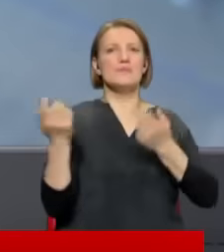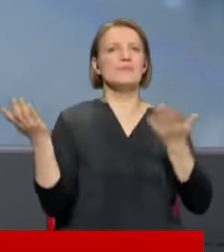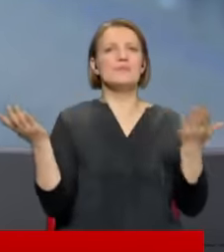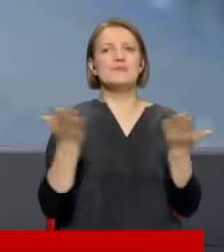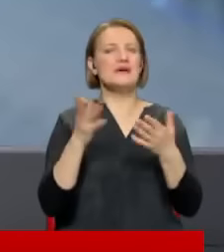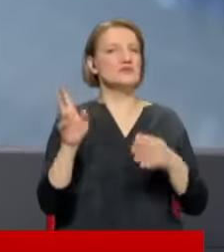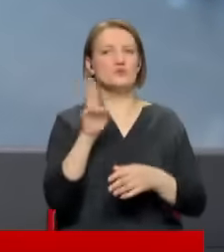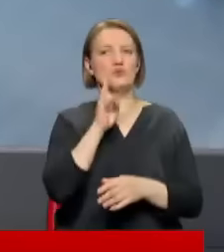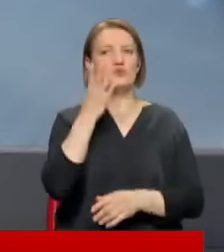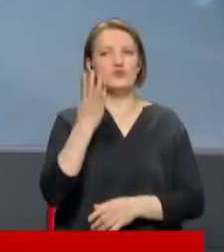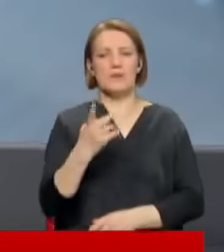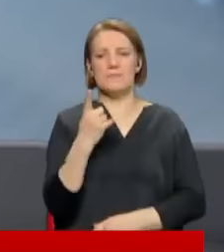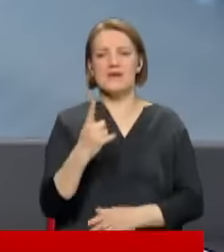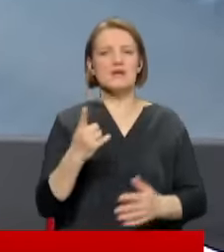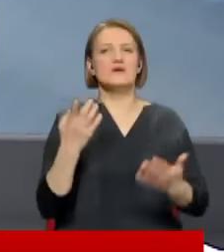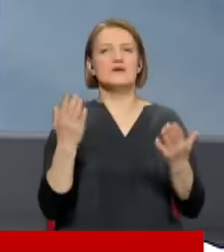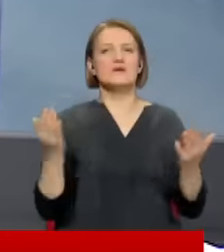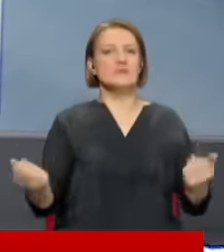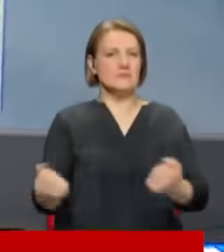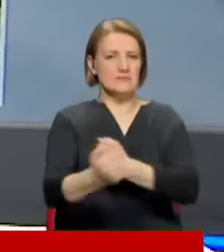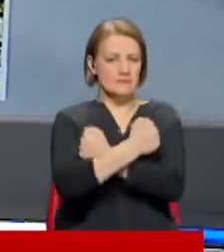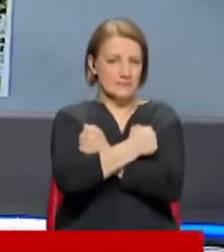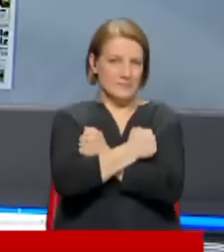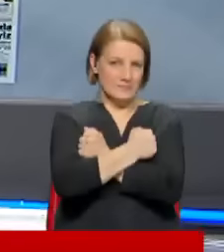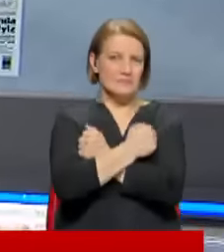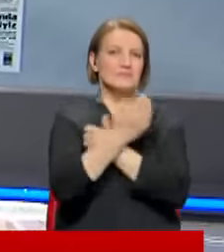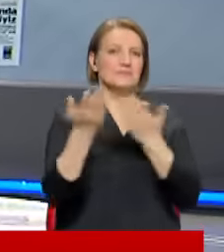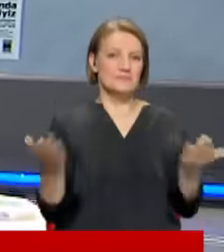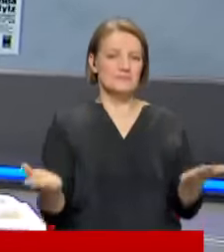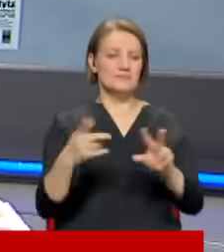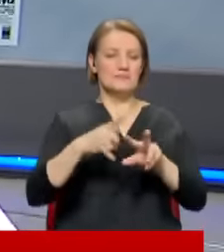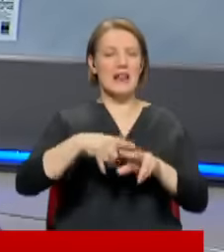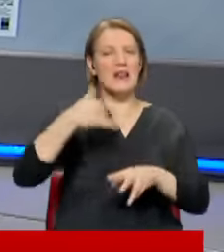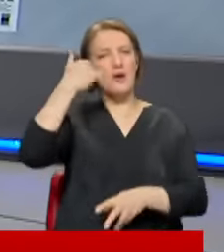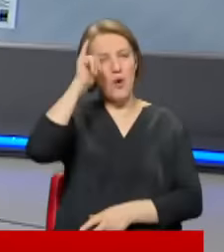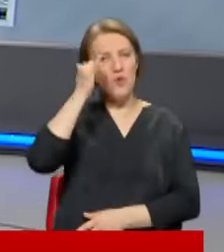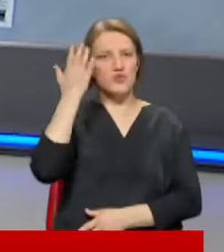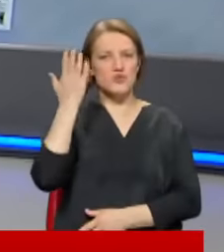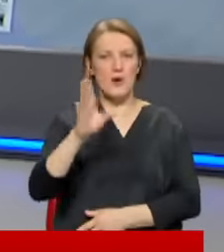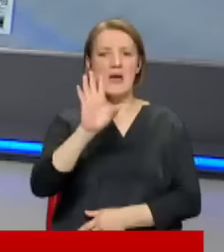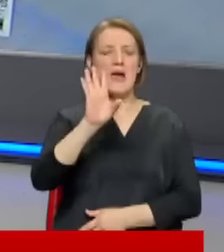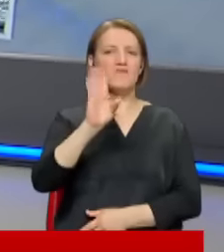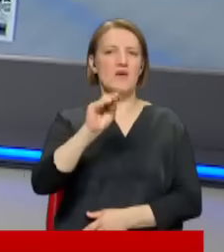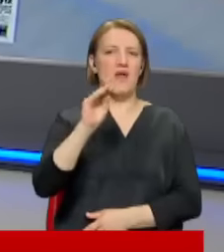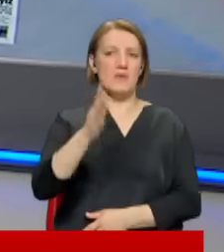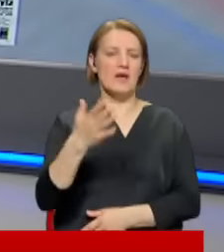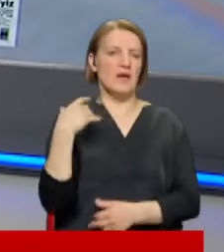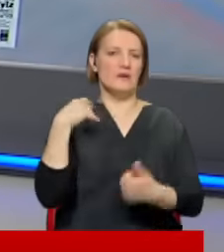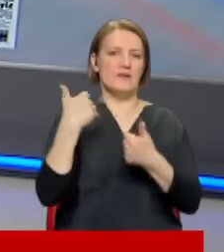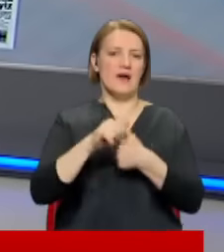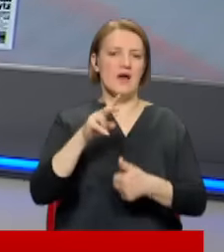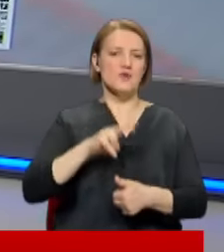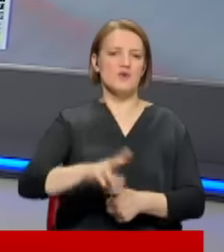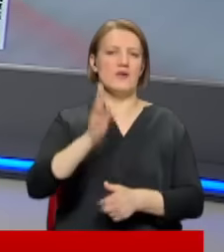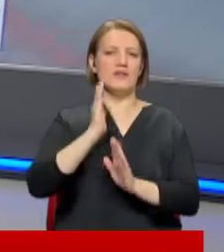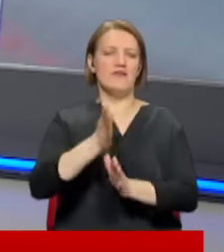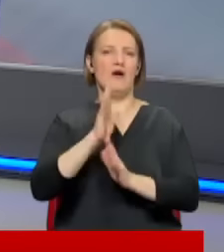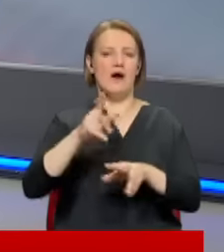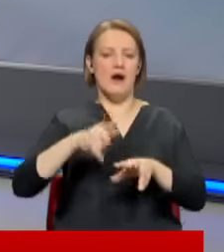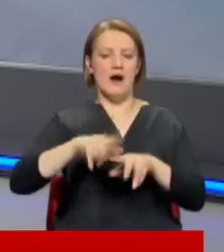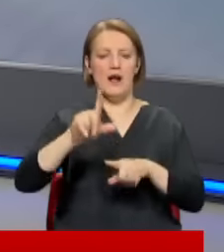nasıl sonuçlandı? Bir kucaklaşmayla sonuçlandı ve Ali Koç ile Fenerbahçe yeniden yoluna devam edecek.